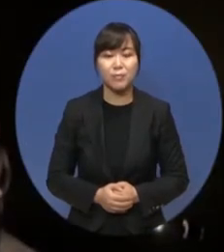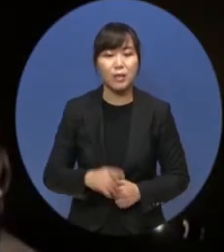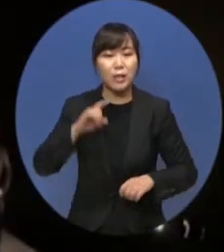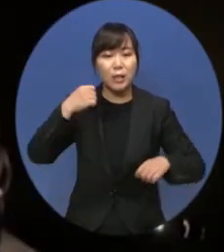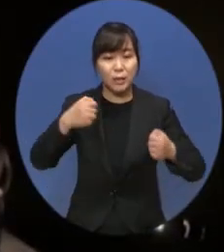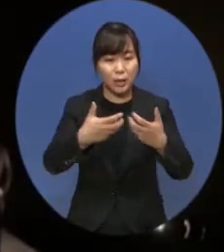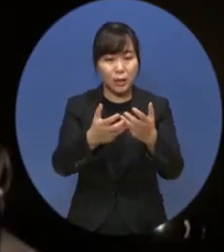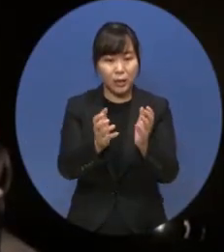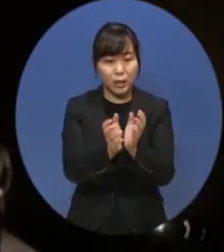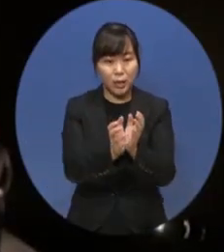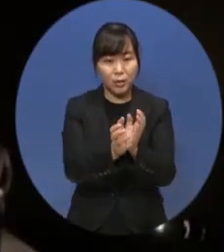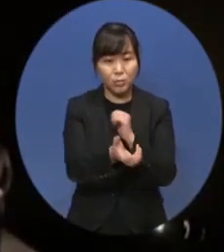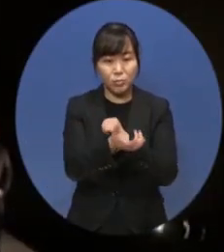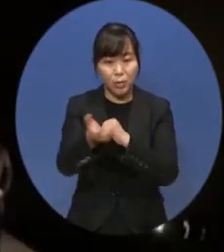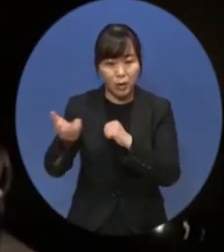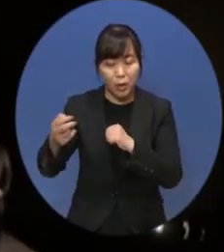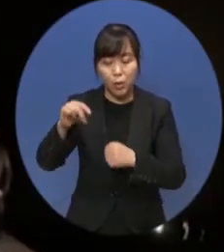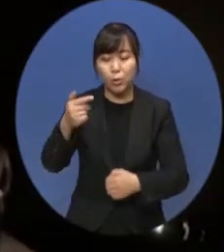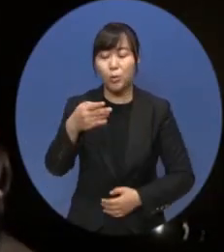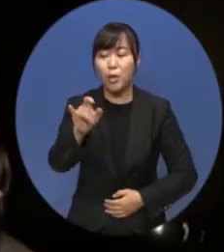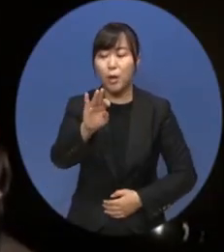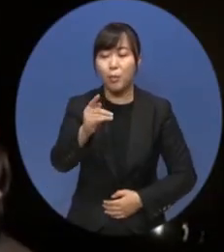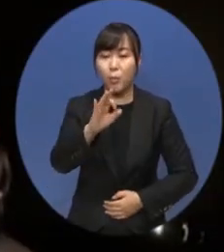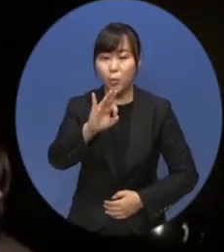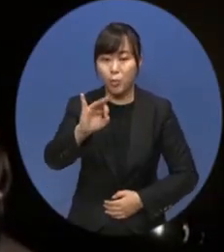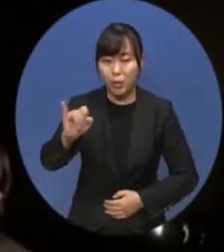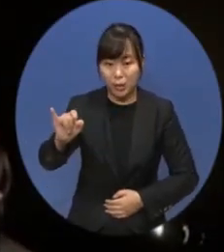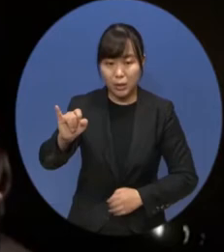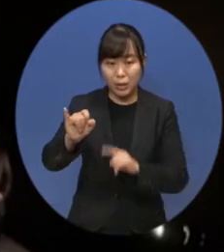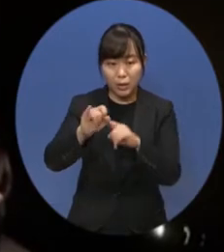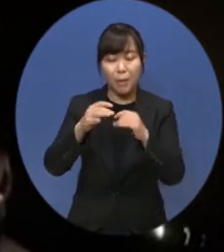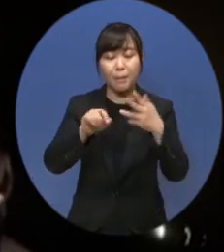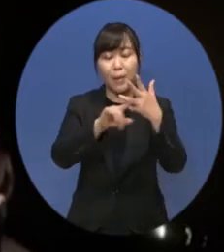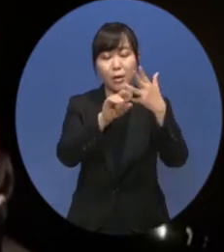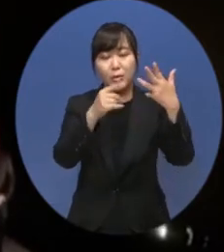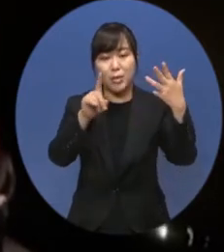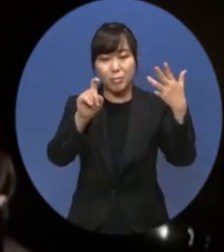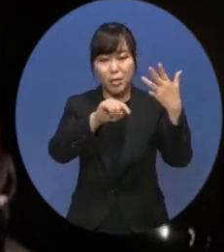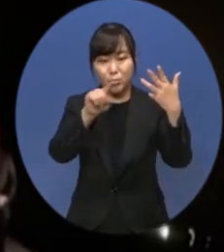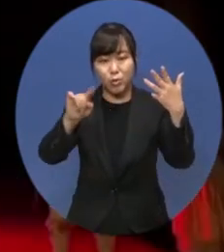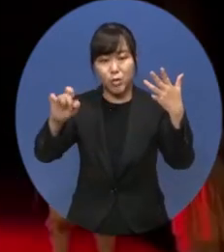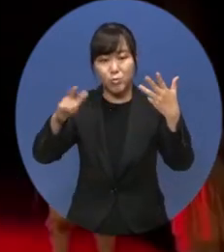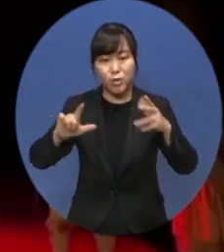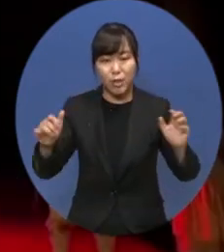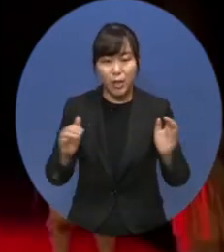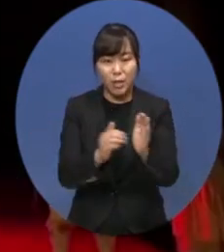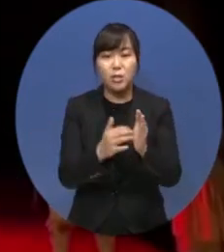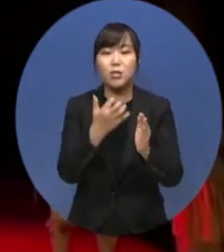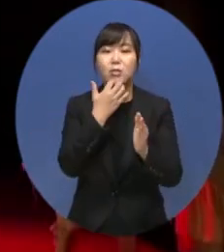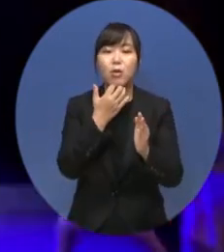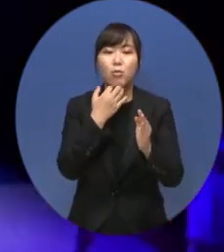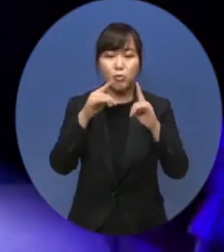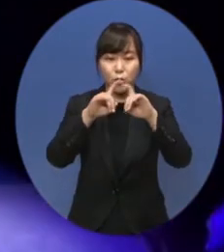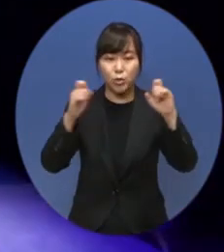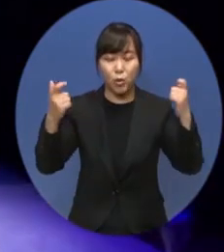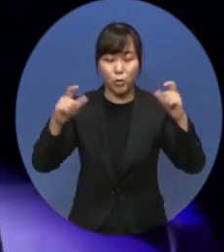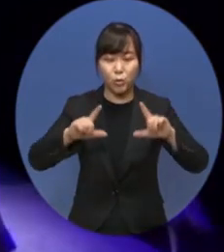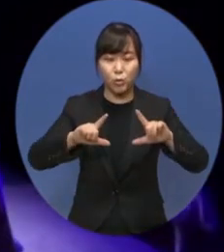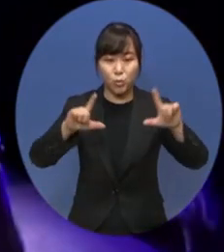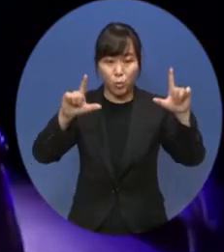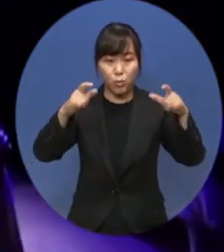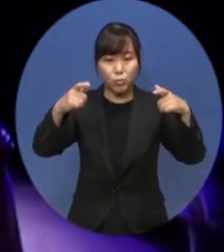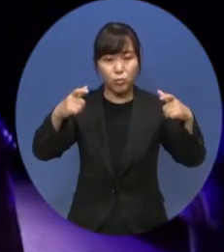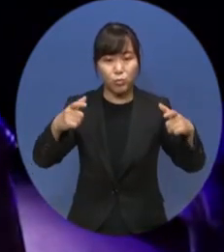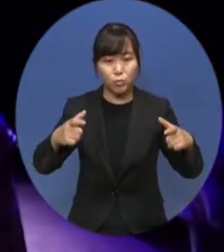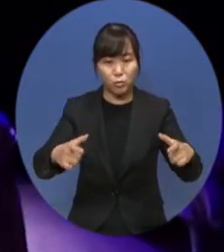극단 유목민의 연극 돈데보이가 8월 11일부터 16일까지 서울 성동구